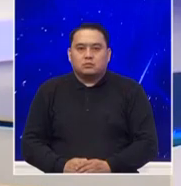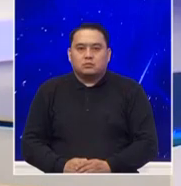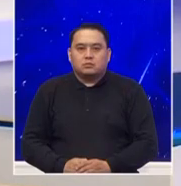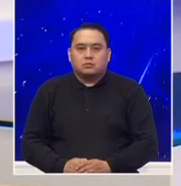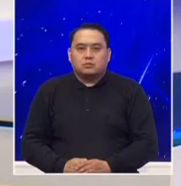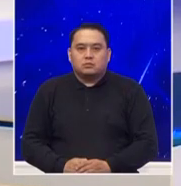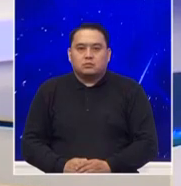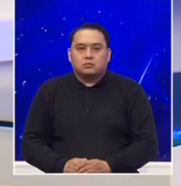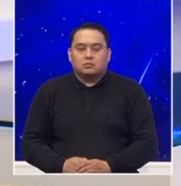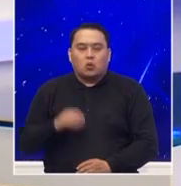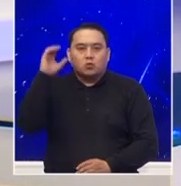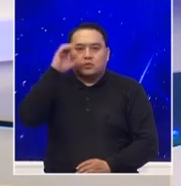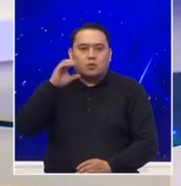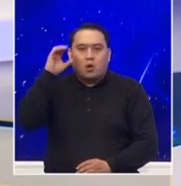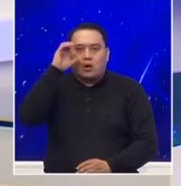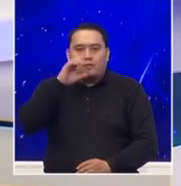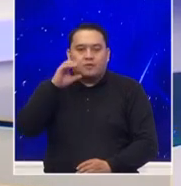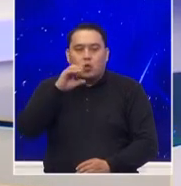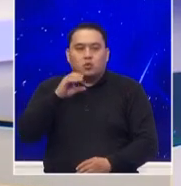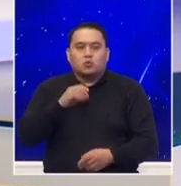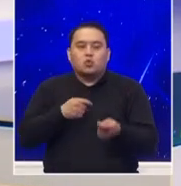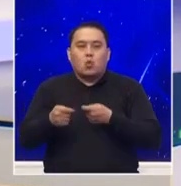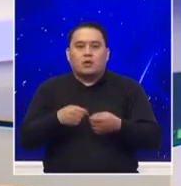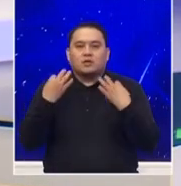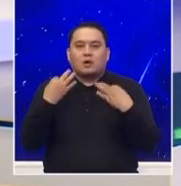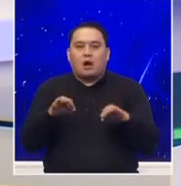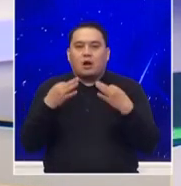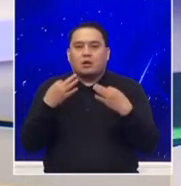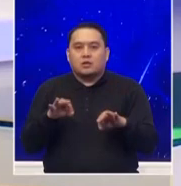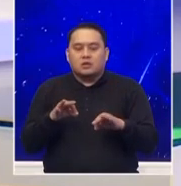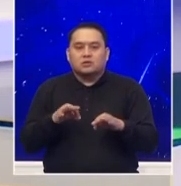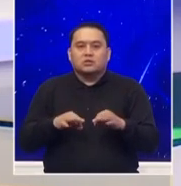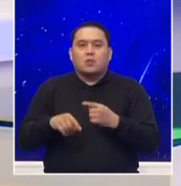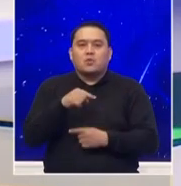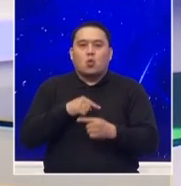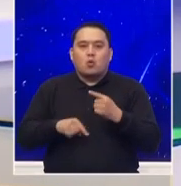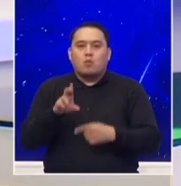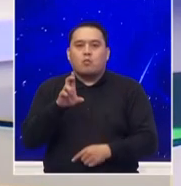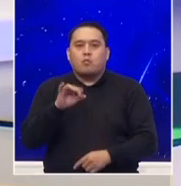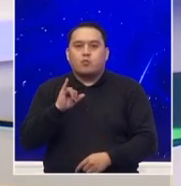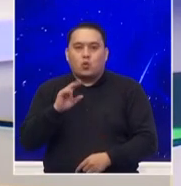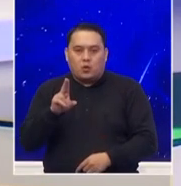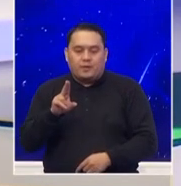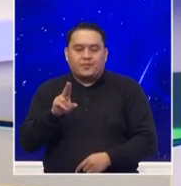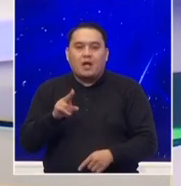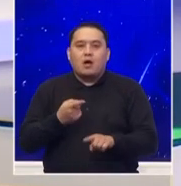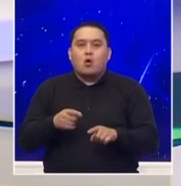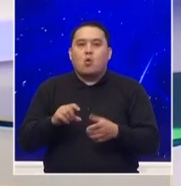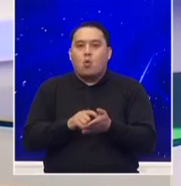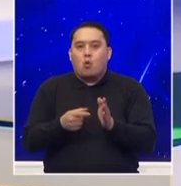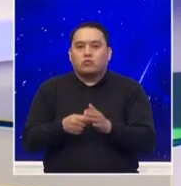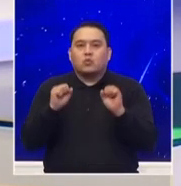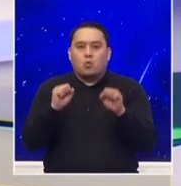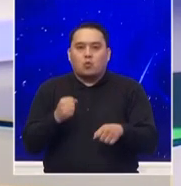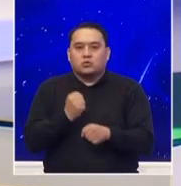Букмекеры Узбекистана вышли из-под подполья. Власти легализовали их деятельность, сообщает корреспондент Хабар-24. Офисы, где можно